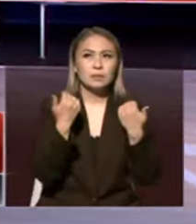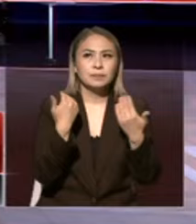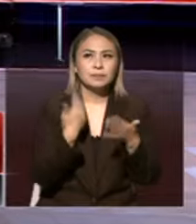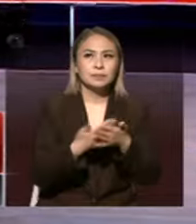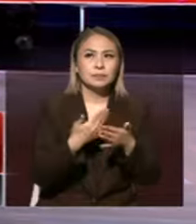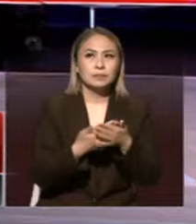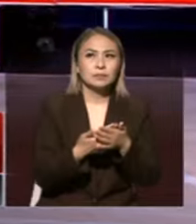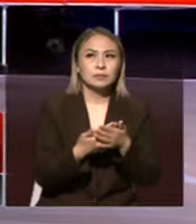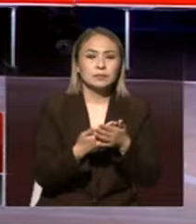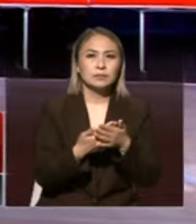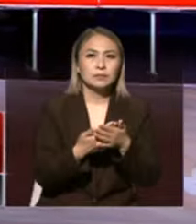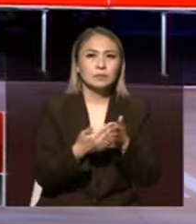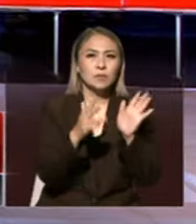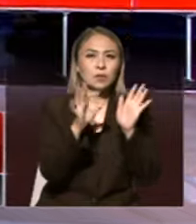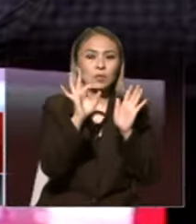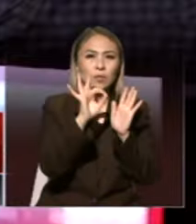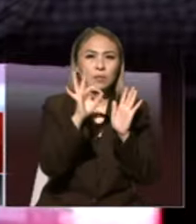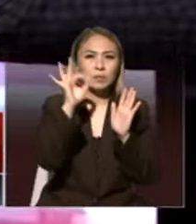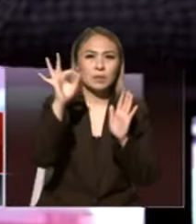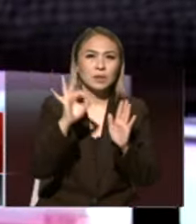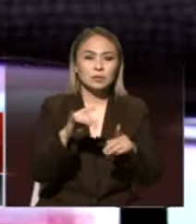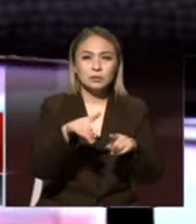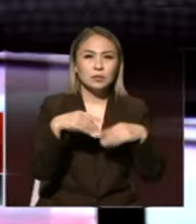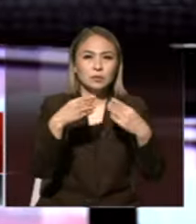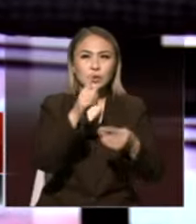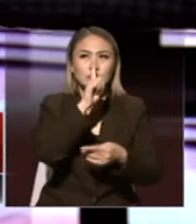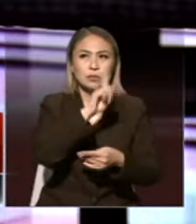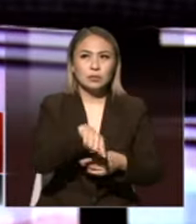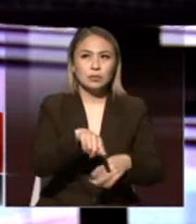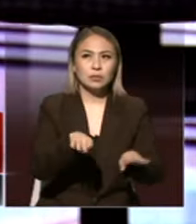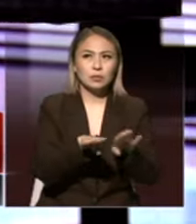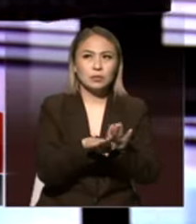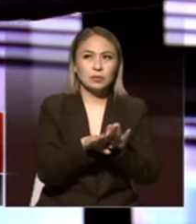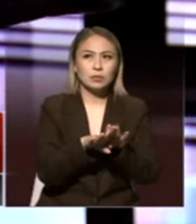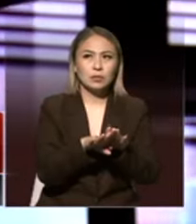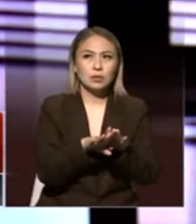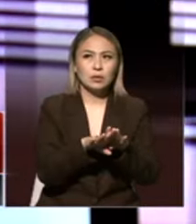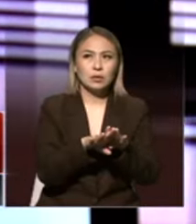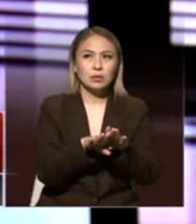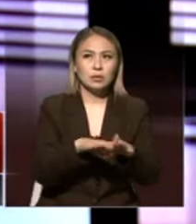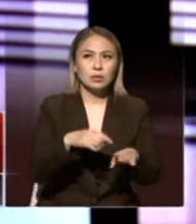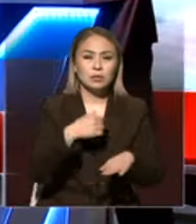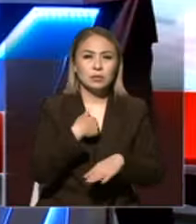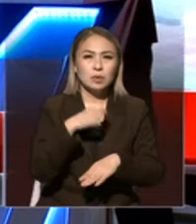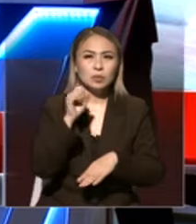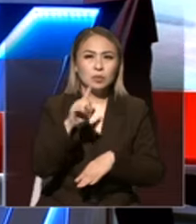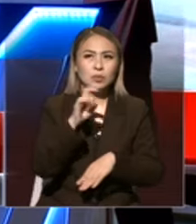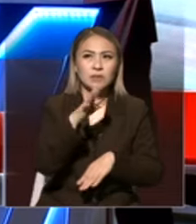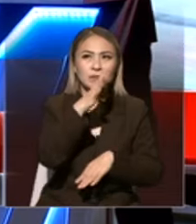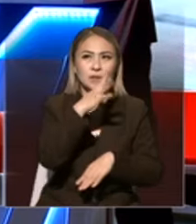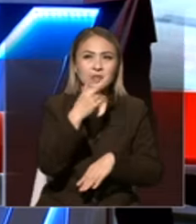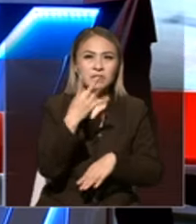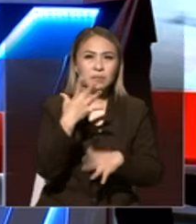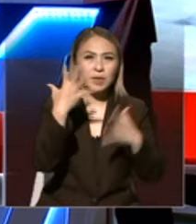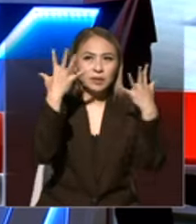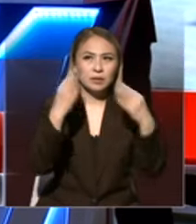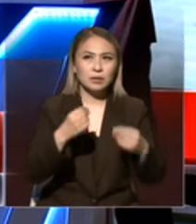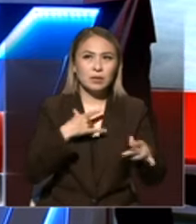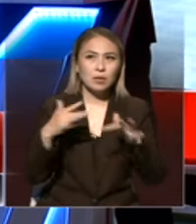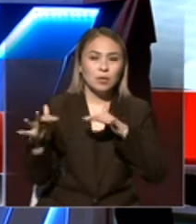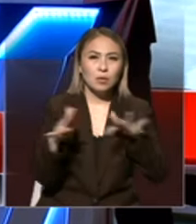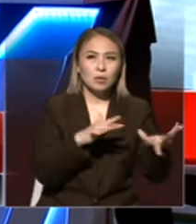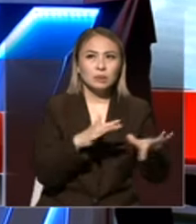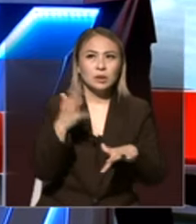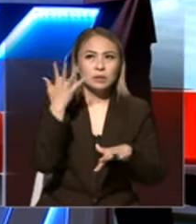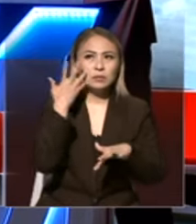мисалы, канагат 0% менен сен техника алмайсың. Битти, сол адам жооп берсе, соң менин алтындай убактым бар го, 25 күн жана кыс төл алатын